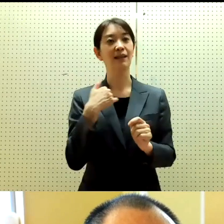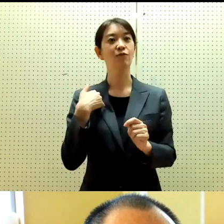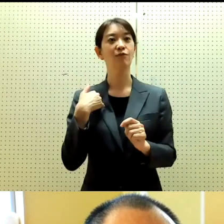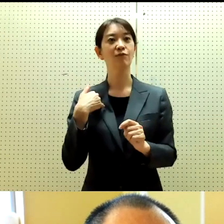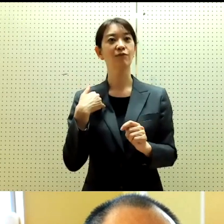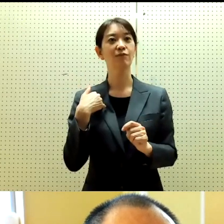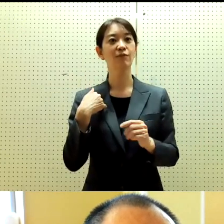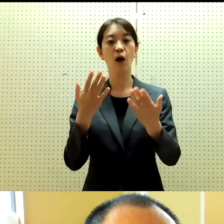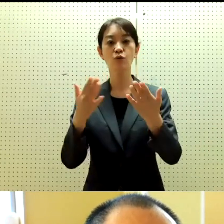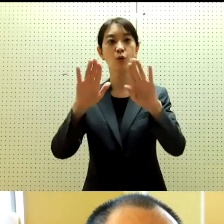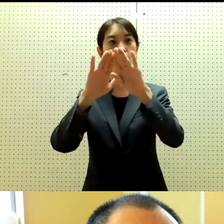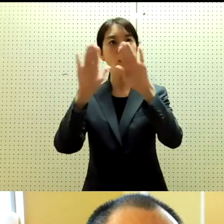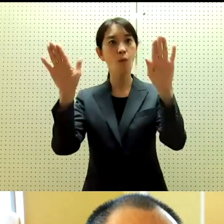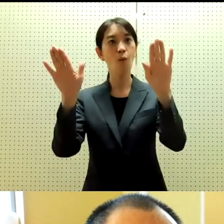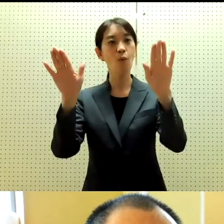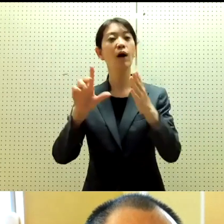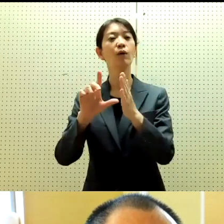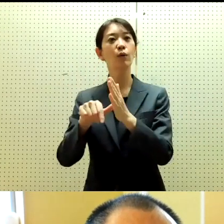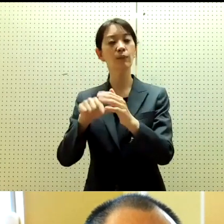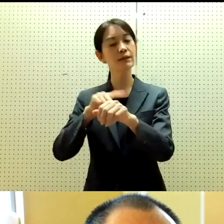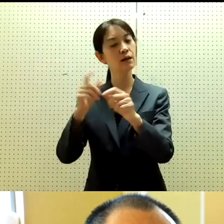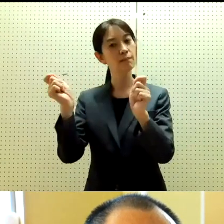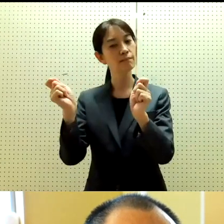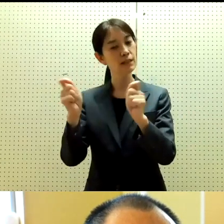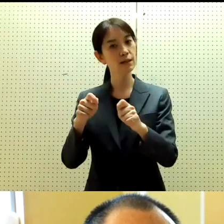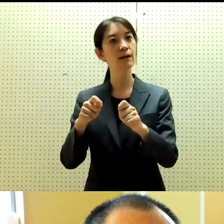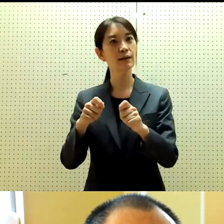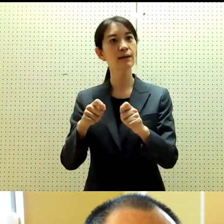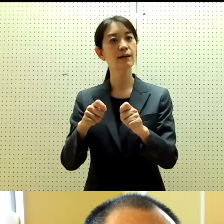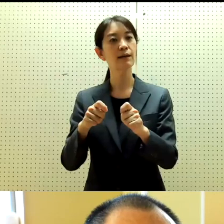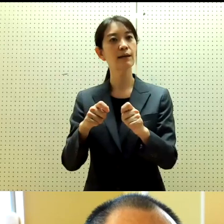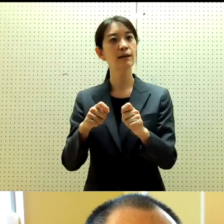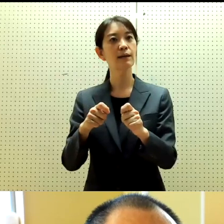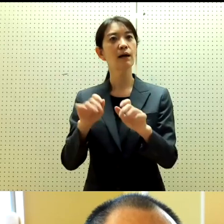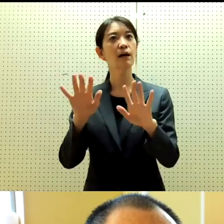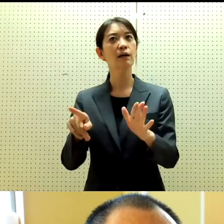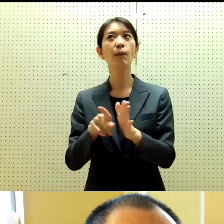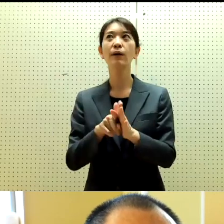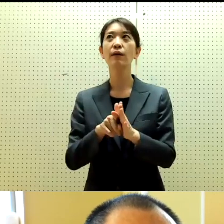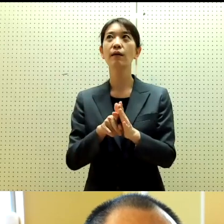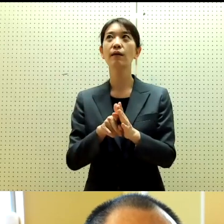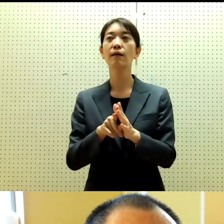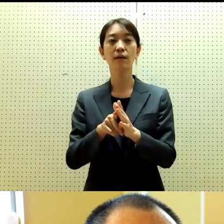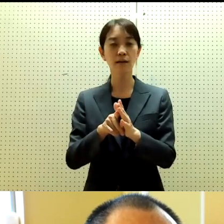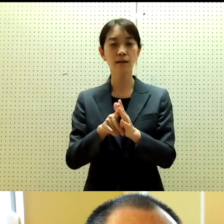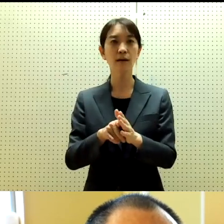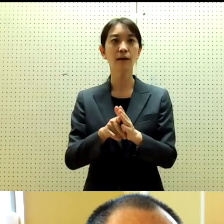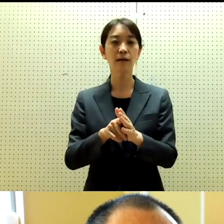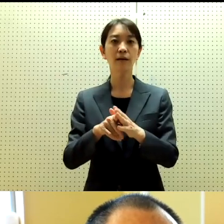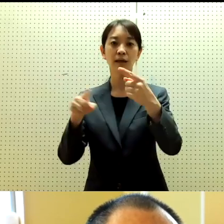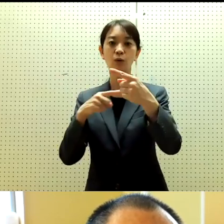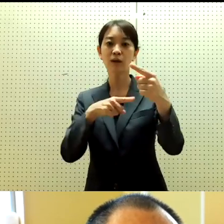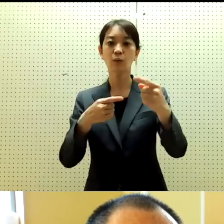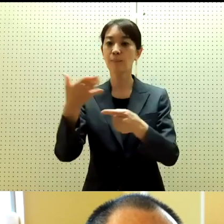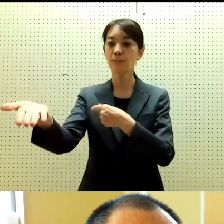ではあのすごく短時間だったと思うんですけどタブレットが配布されてからそんなに日が経っていないとは思うんですけれども